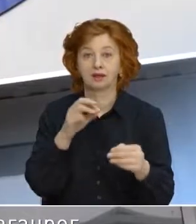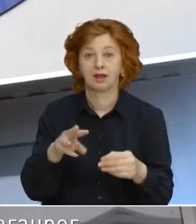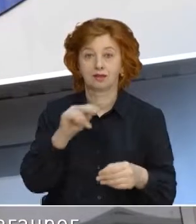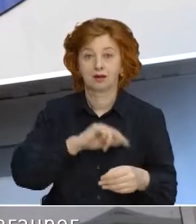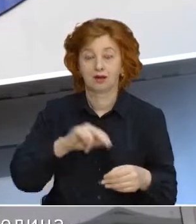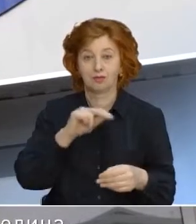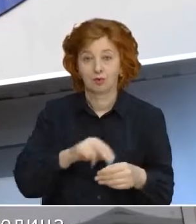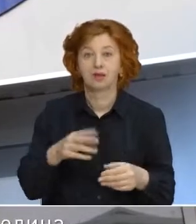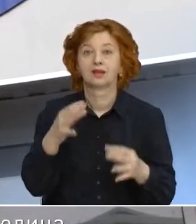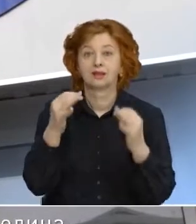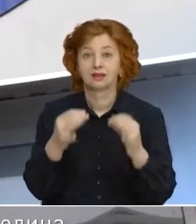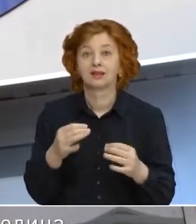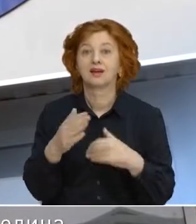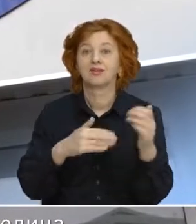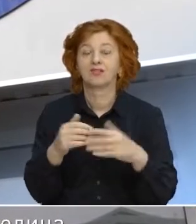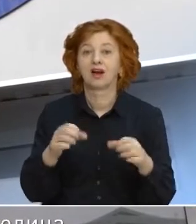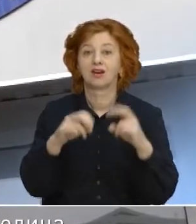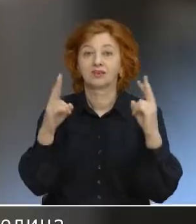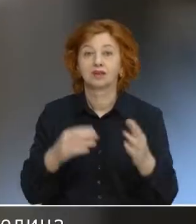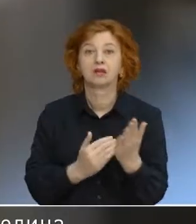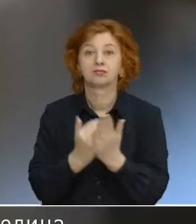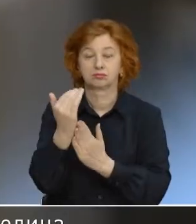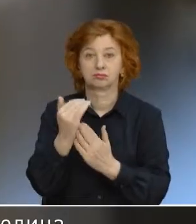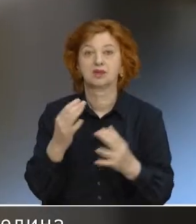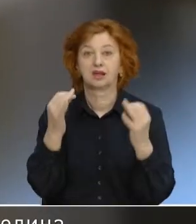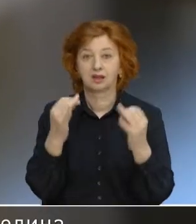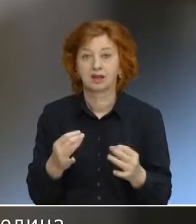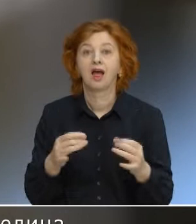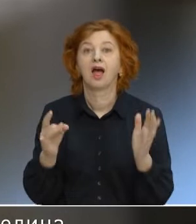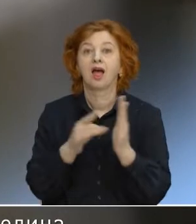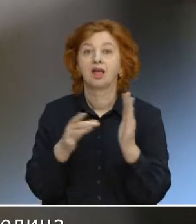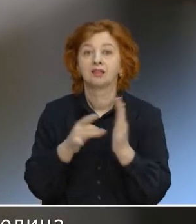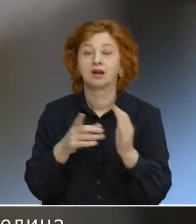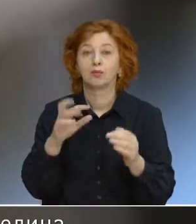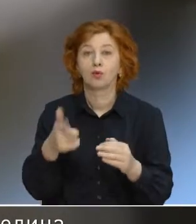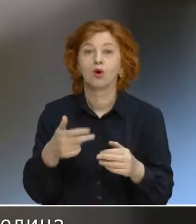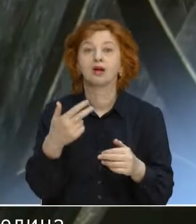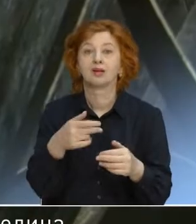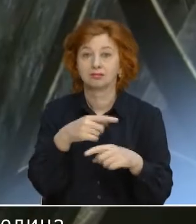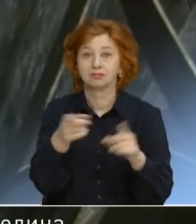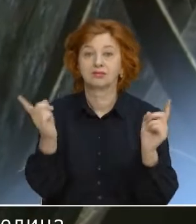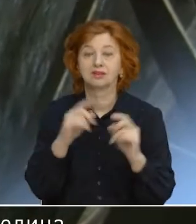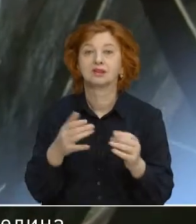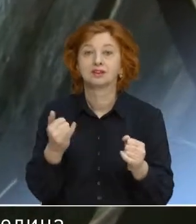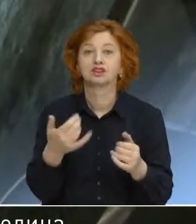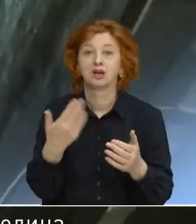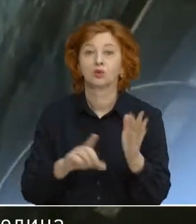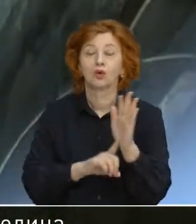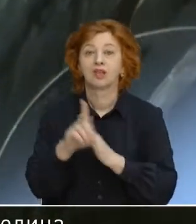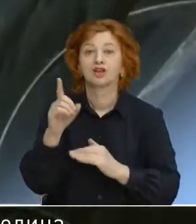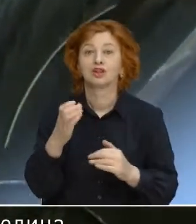Сейчас проходит повышение квалификации на полномасштабных тренажерах энергоблоков номер 3 и 4. Начинал, как и